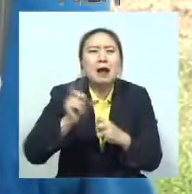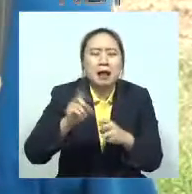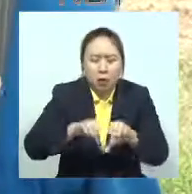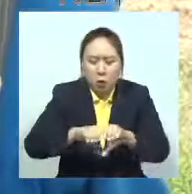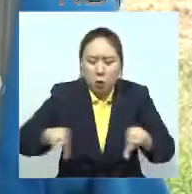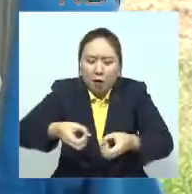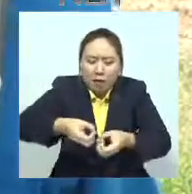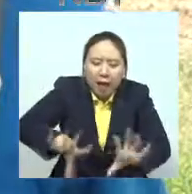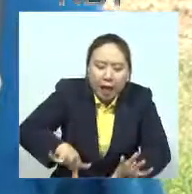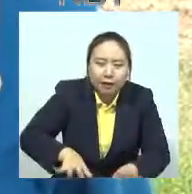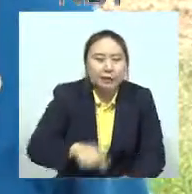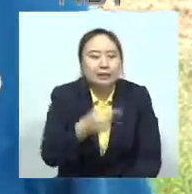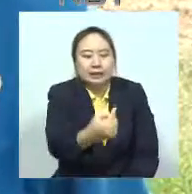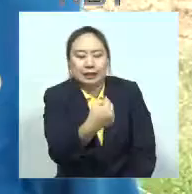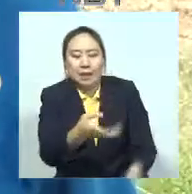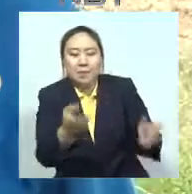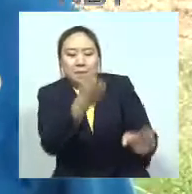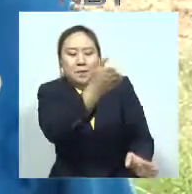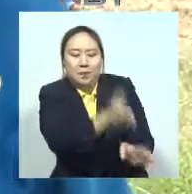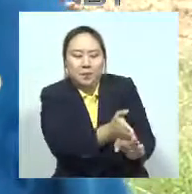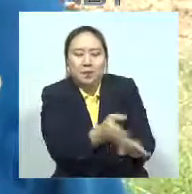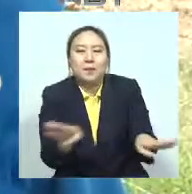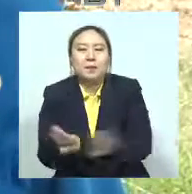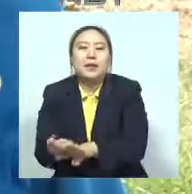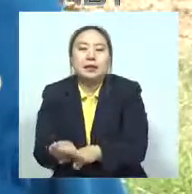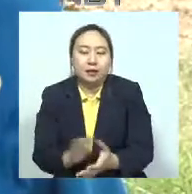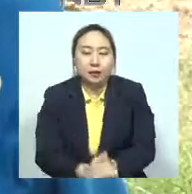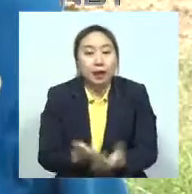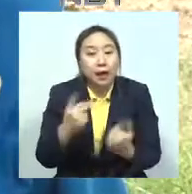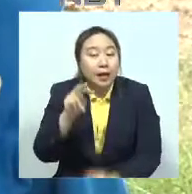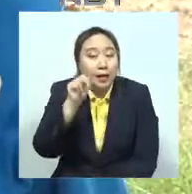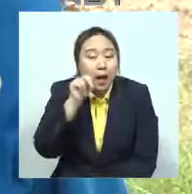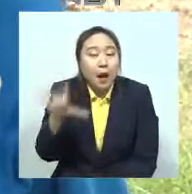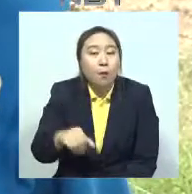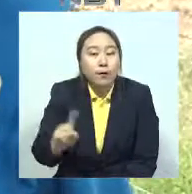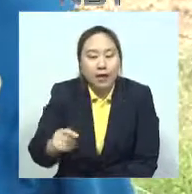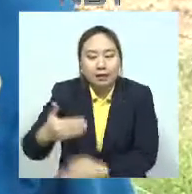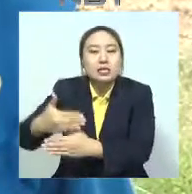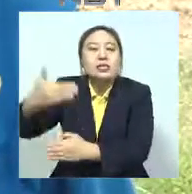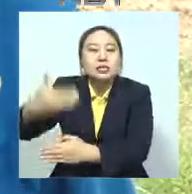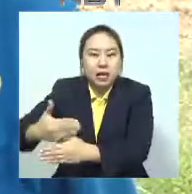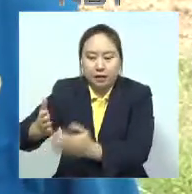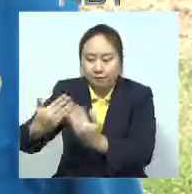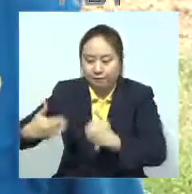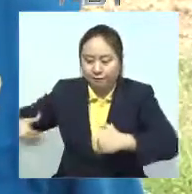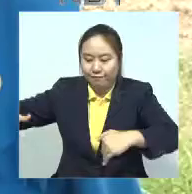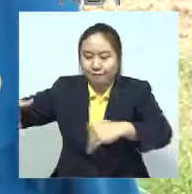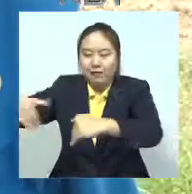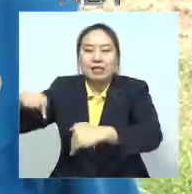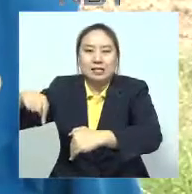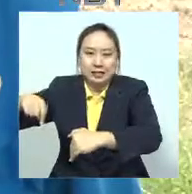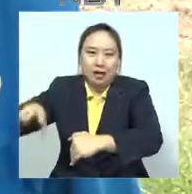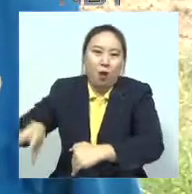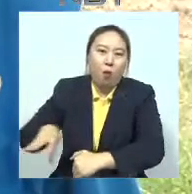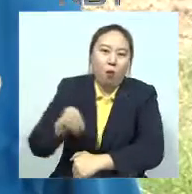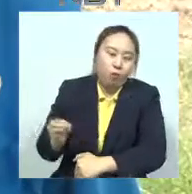นี่ยเขาถึงจะปิด ก็คือน้ำที่เราได้คือน้ำมาจาก เขื่อน เขื่อนเลยอุดมสมบูรณ์ดีไม่มี